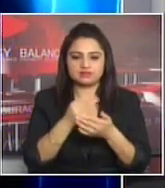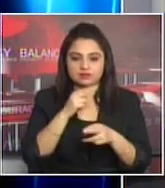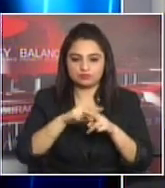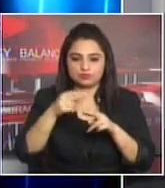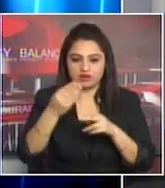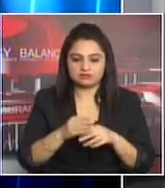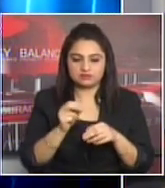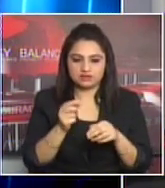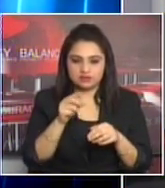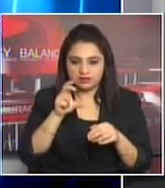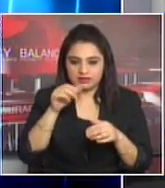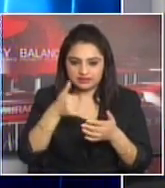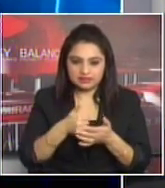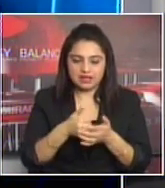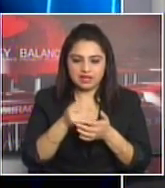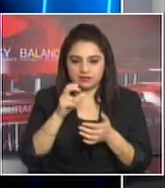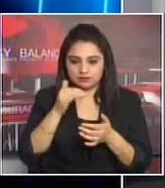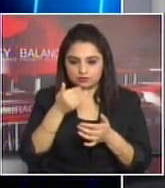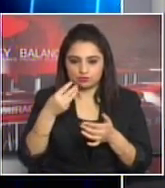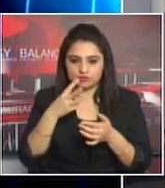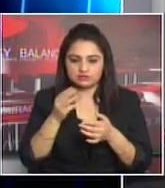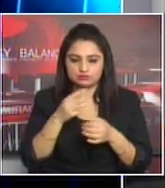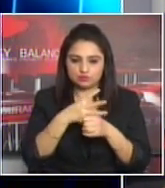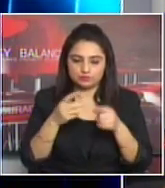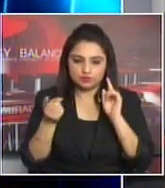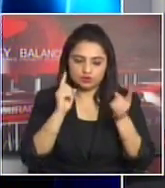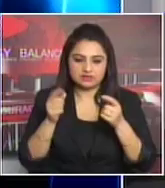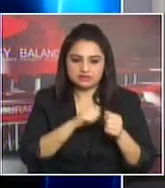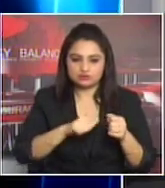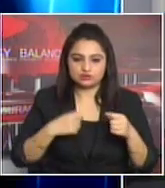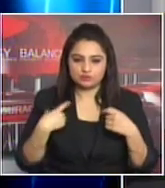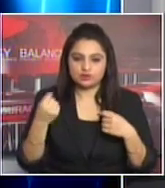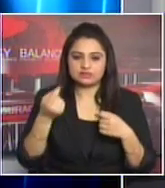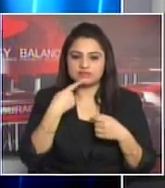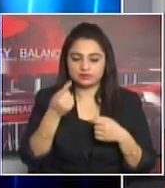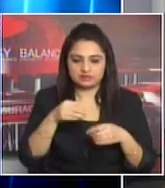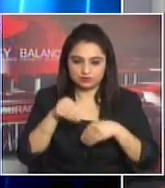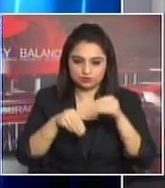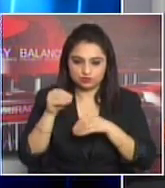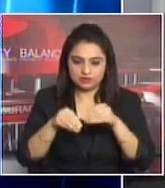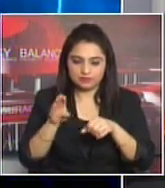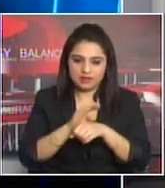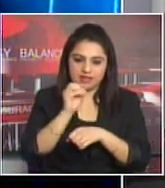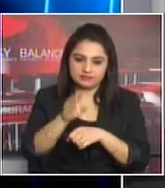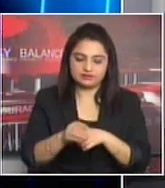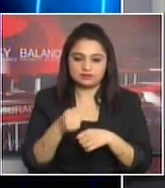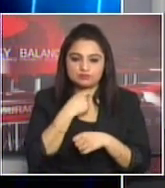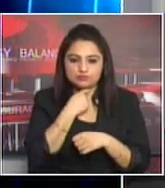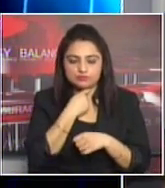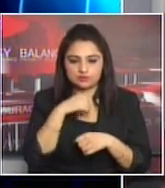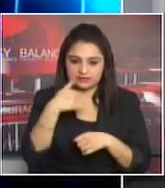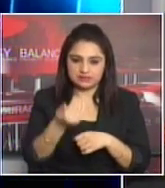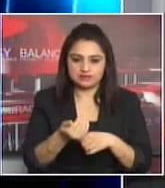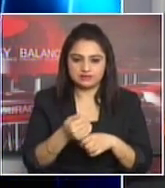तर दाङको तुलसीपुर उपमहानगरपालिकाका जनप्रतिनिधिले भने चुनावका बेला दिएको